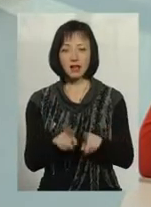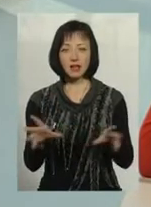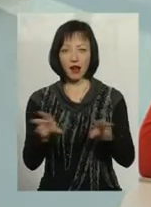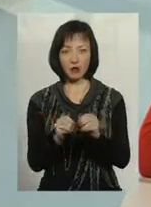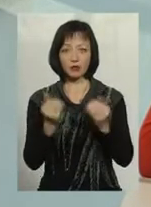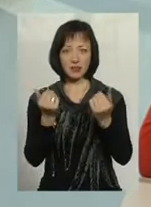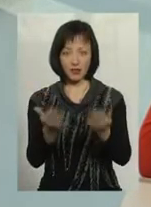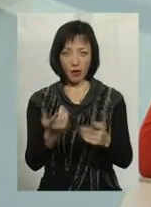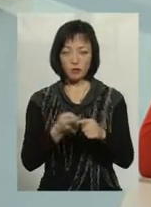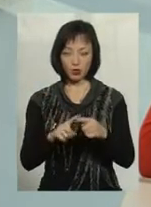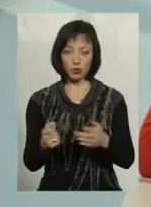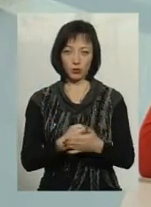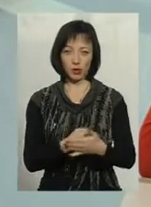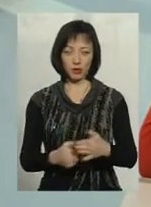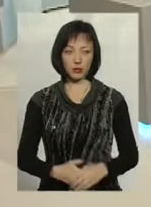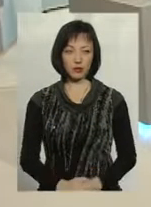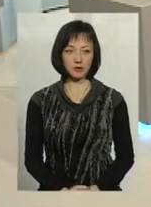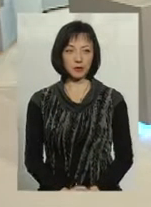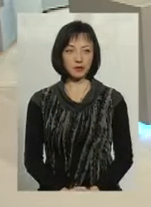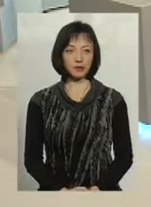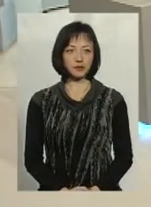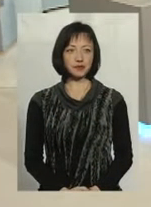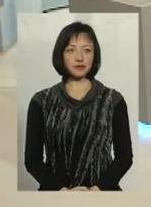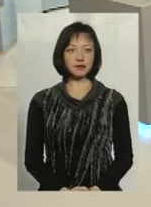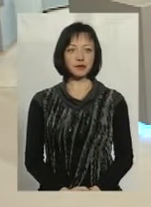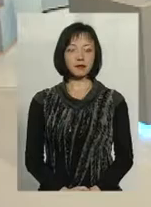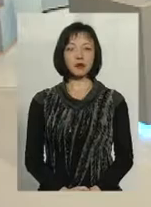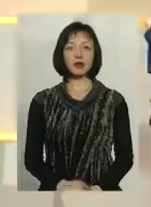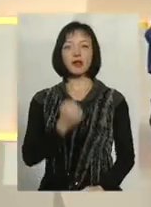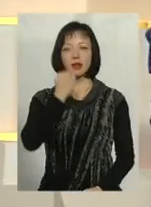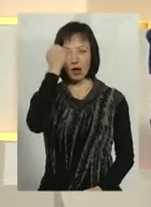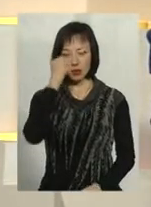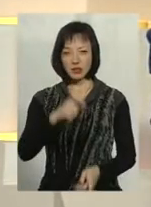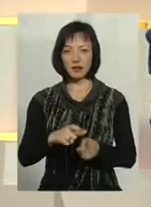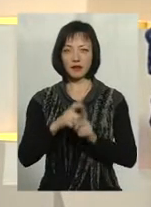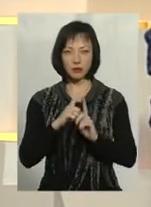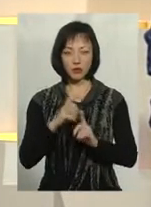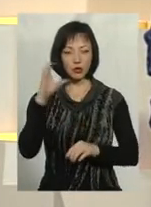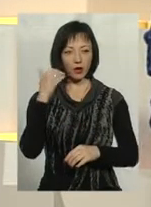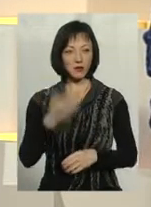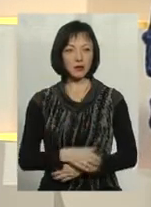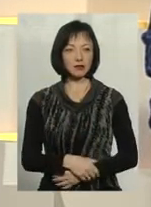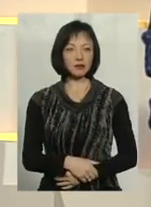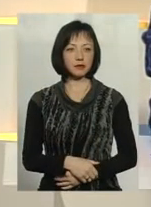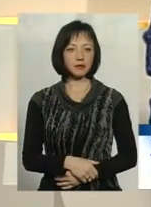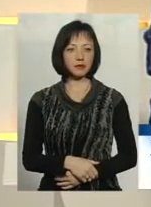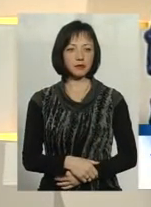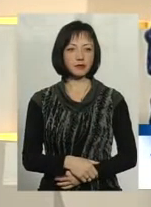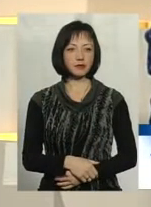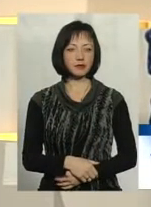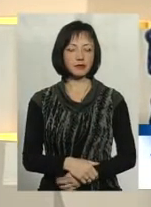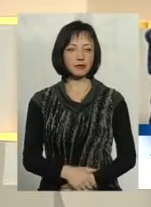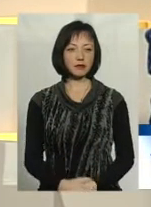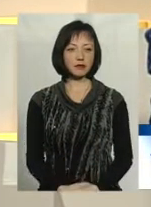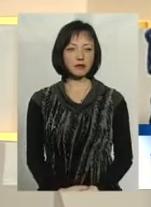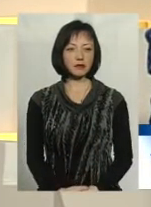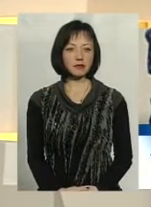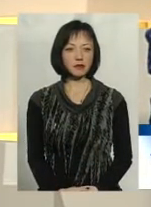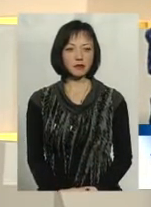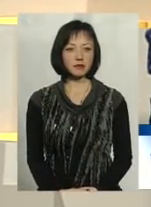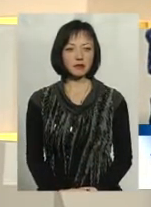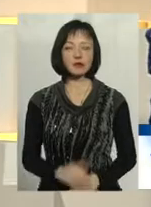що чим більша аудиторія буде збиратися і буде дивитися у такі передачі, я не маю на увазі там пані Наталю